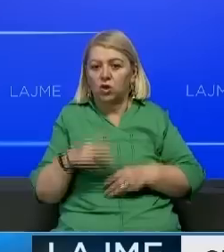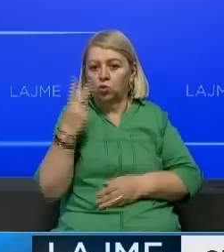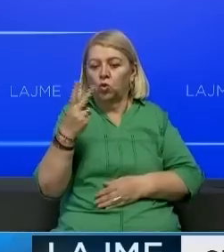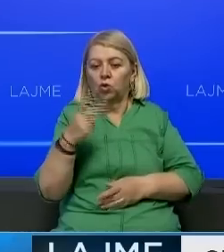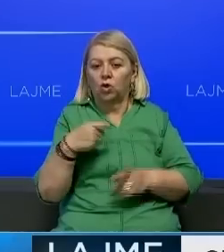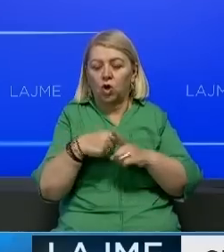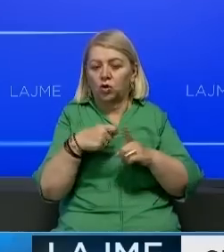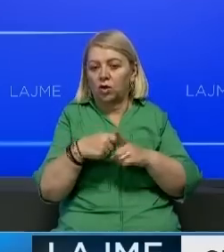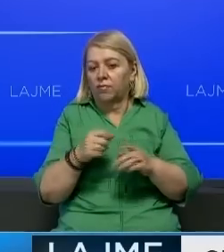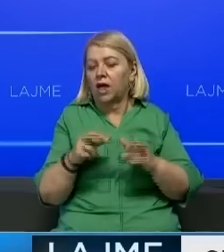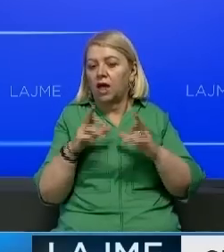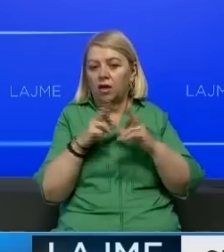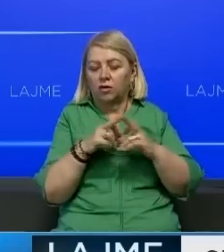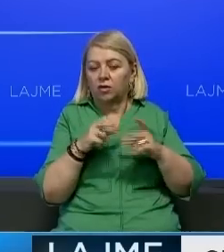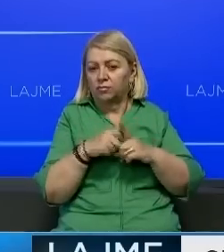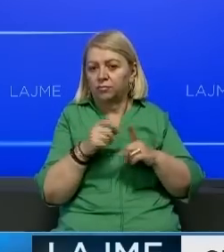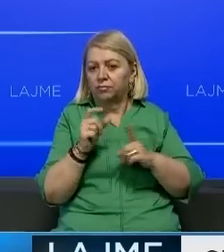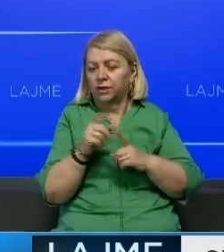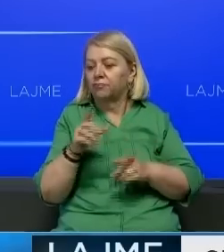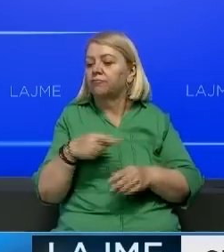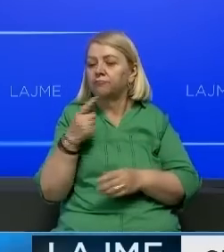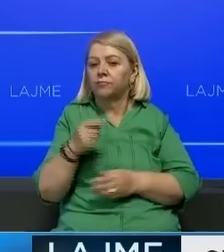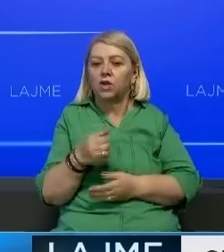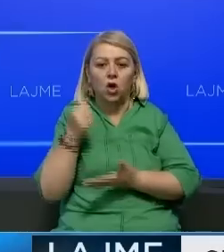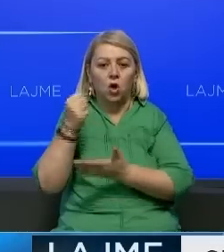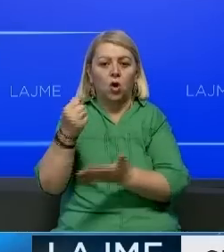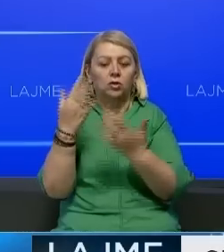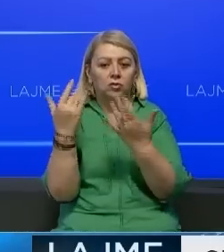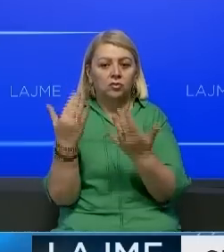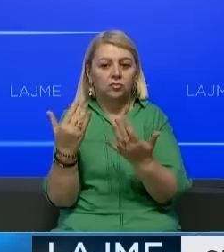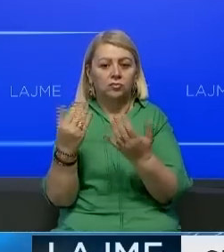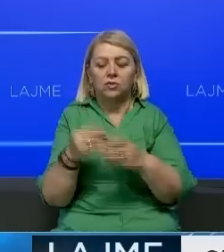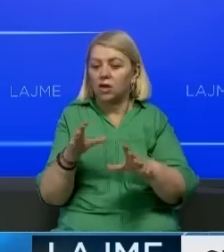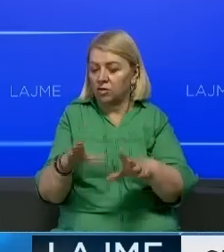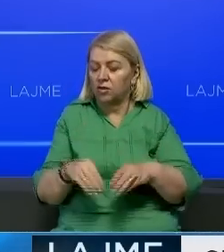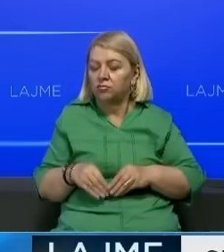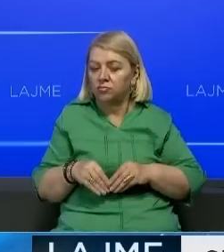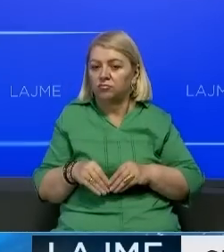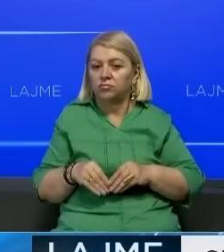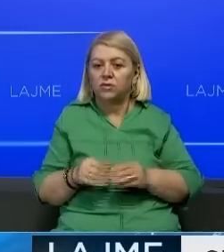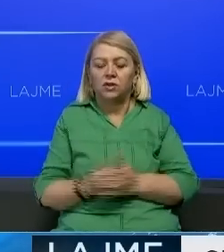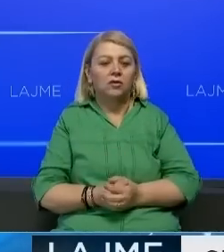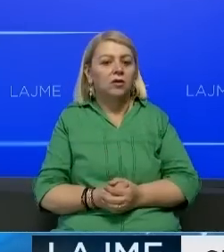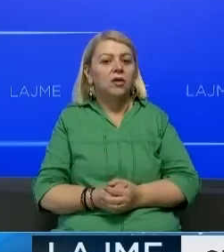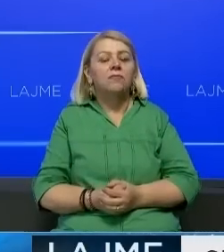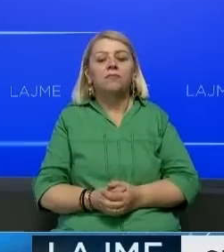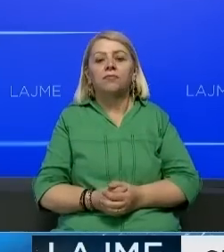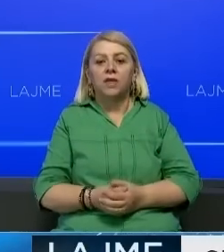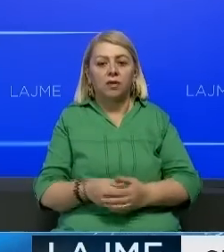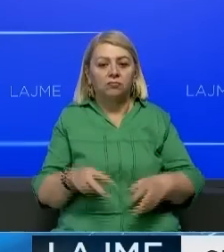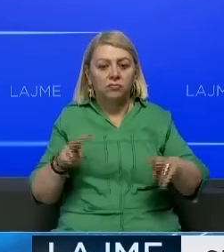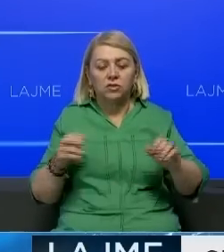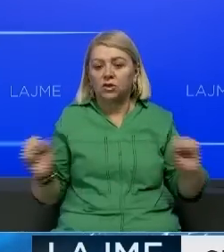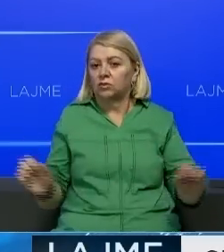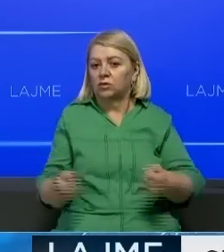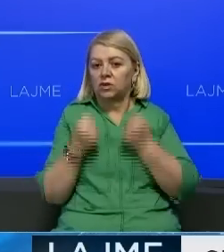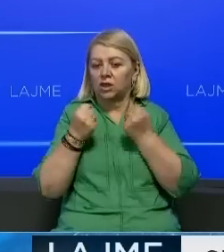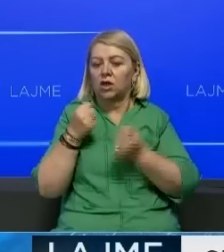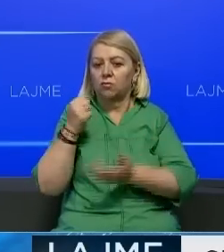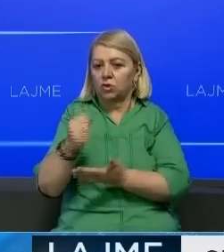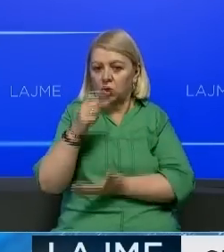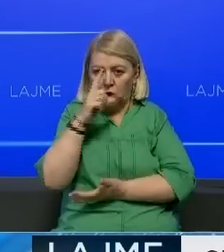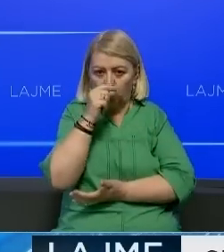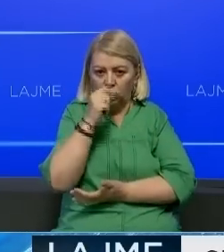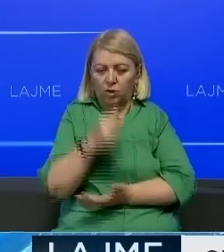kontratave. AKK-ja konsideron se kostoja financiare për zbatimin e këtyre kontratave është e papërballueshme nga buxhetet